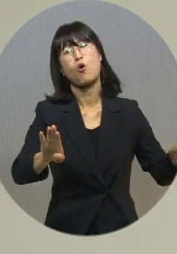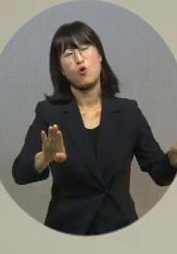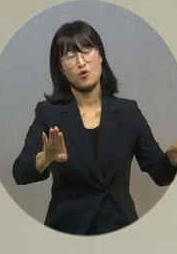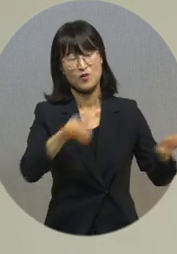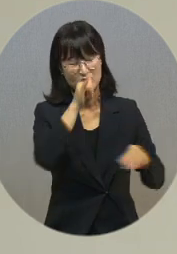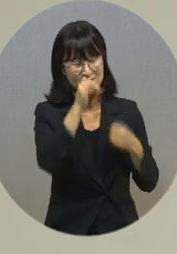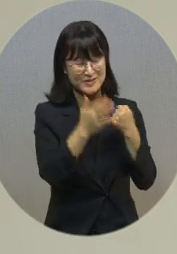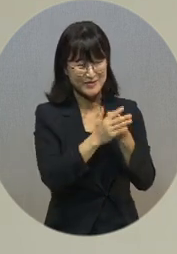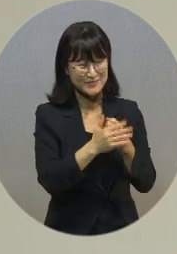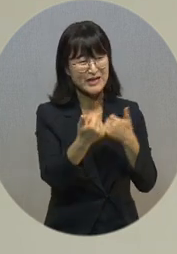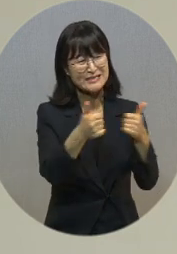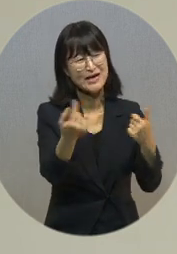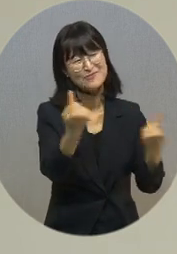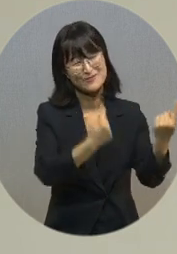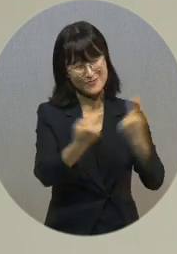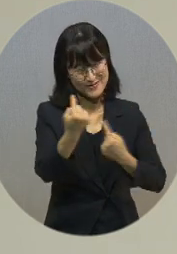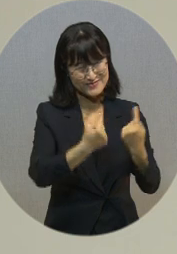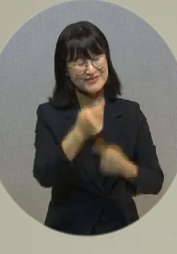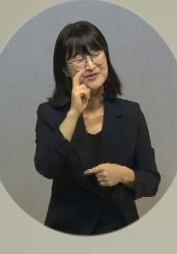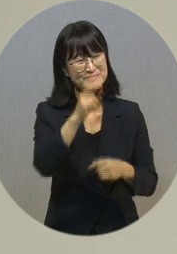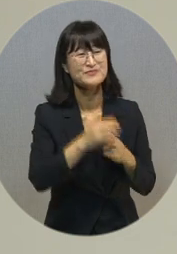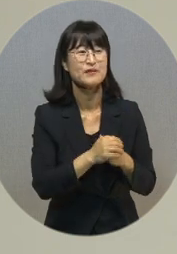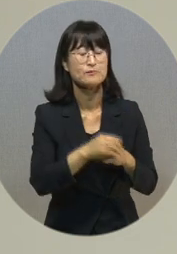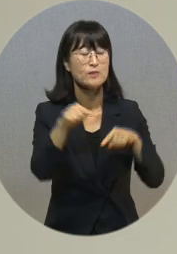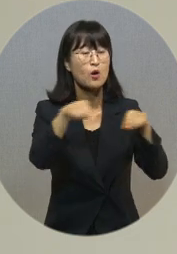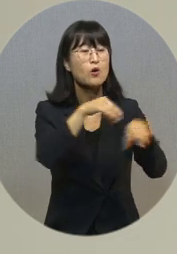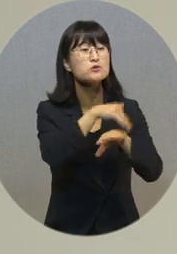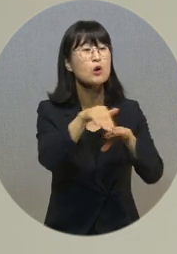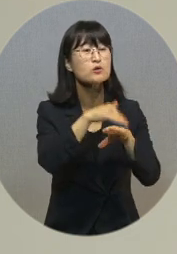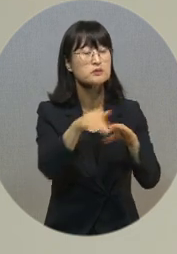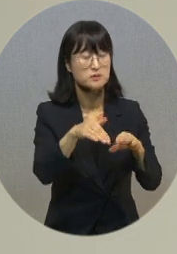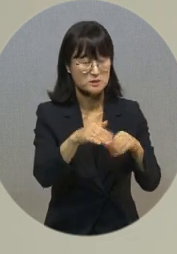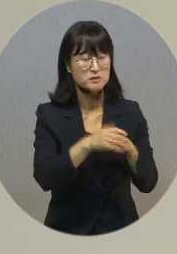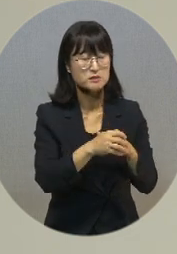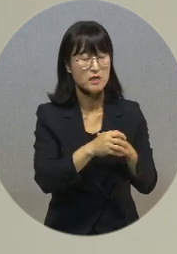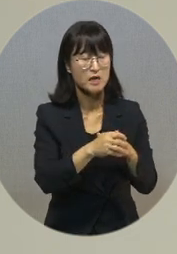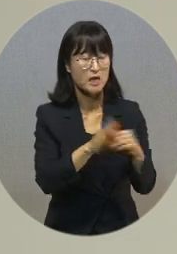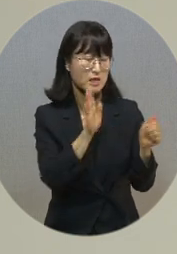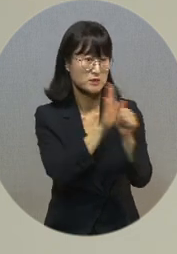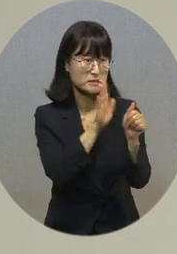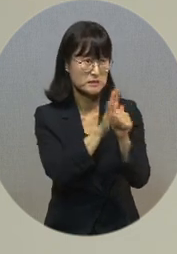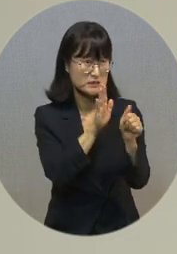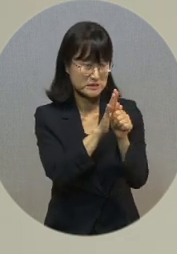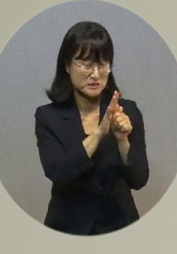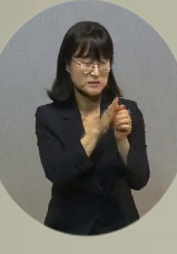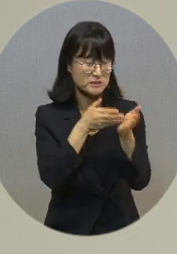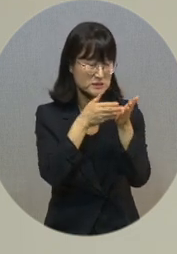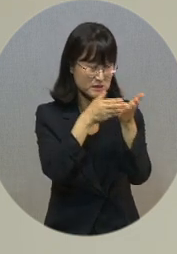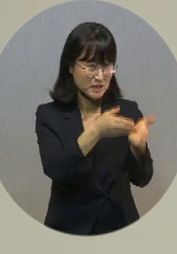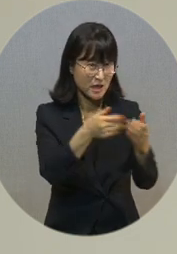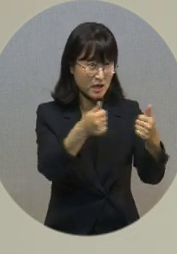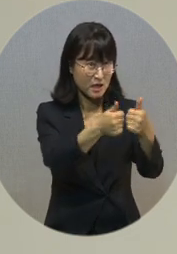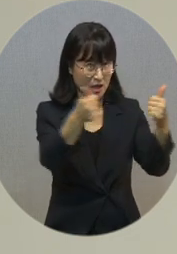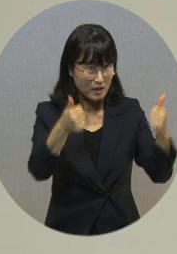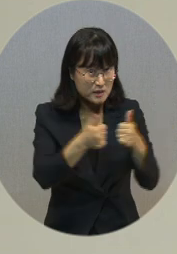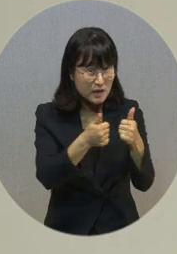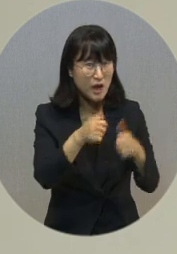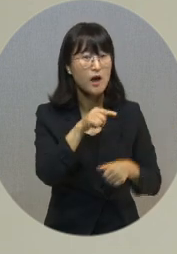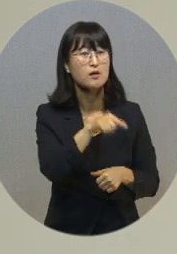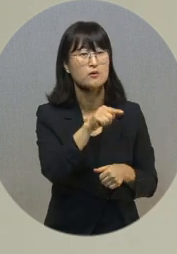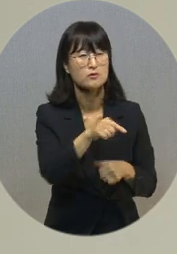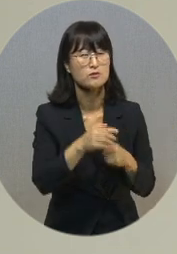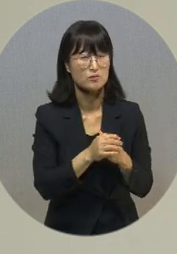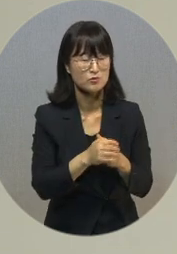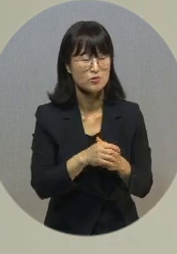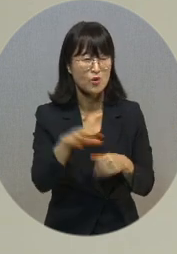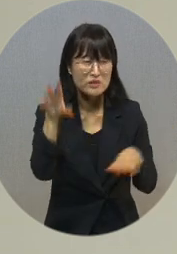들었는데 그 앞으로 이게 정책자문단도 소리를 많이 들을 거잖아요. 네, 좀 전에도 말씀하셨지만 예. 근데